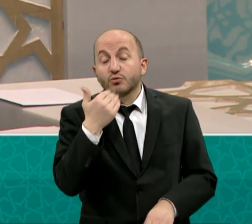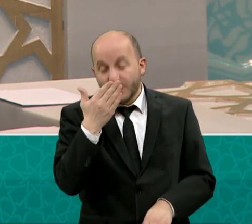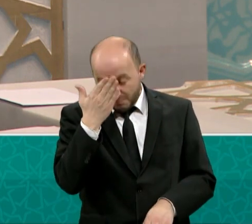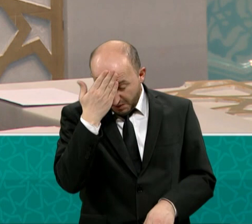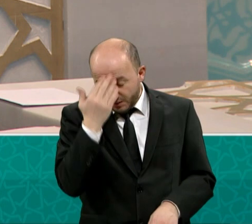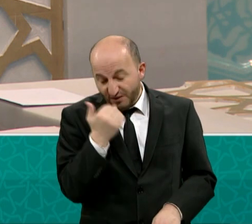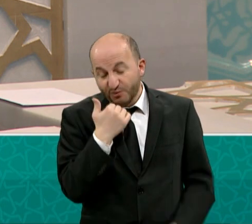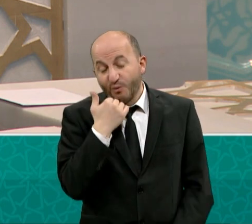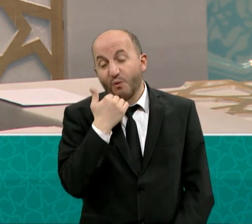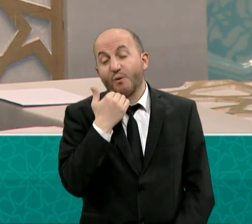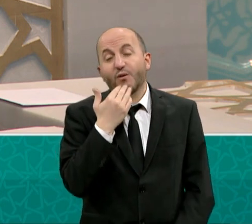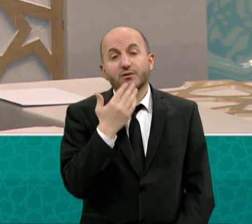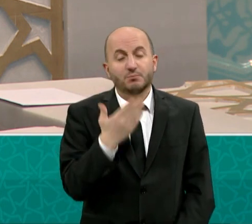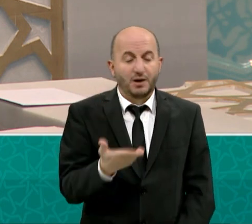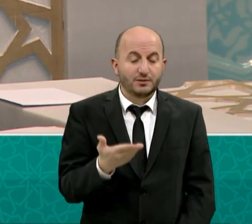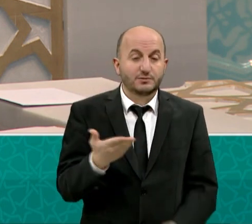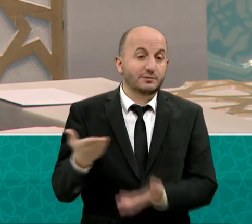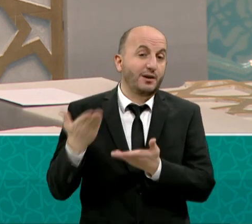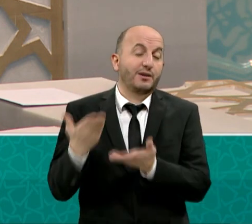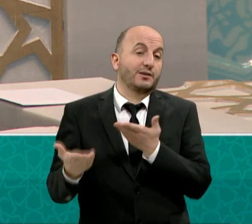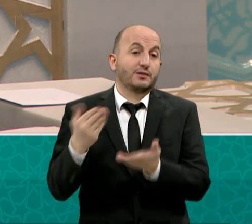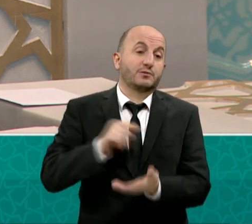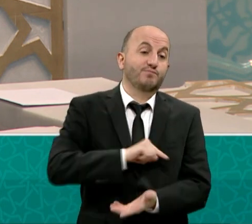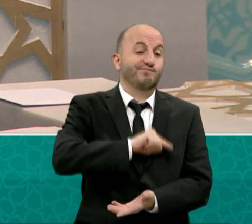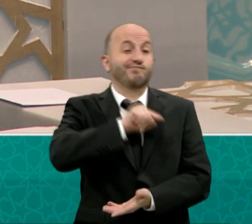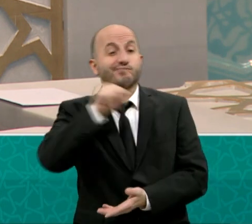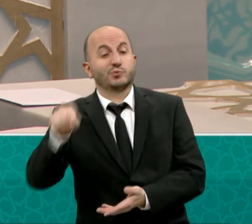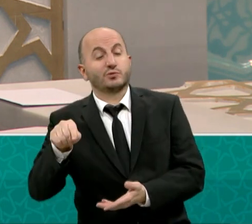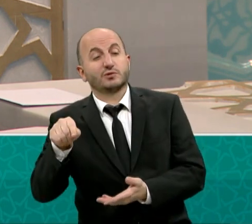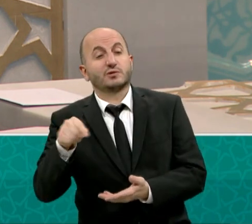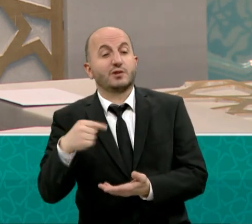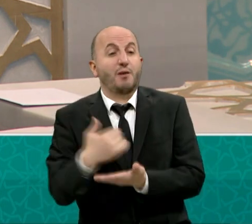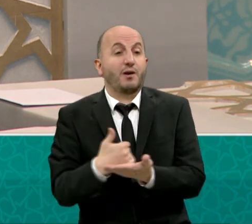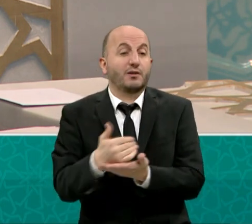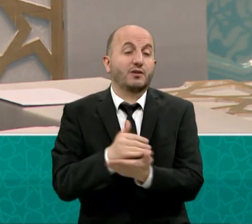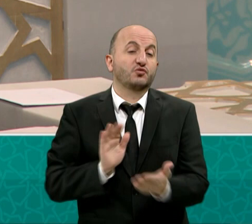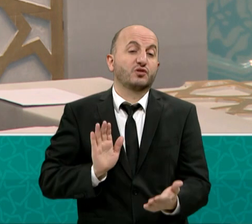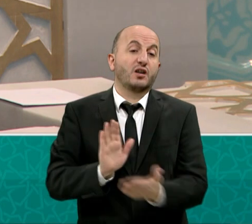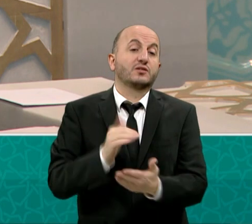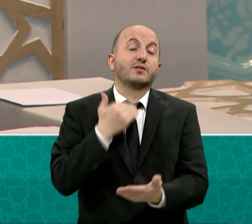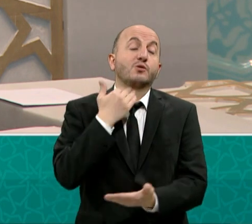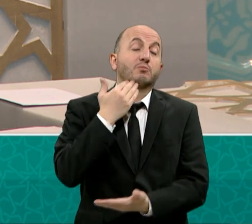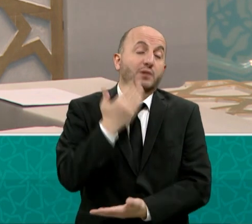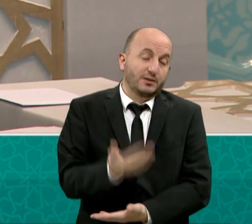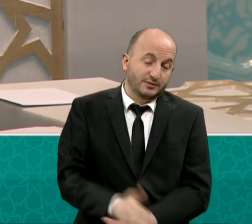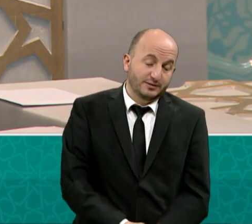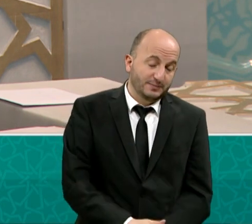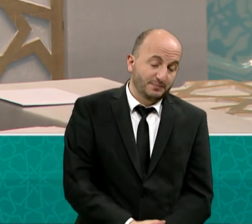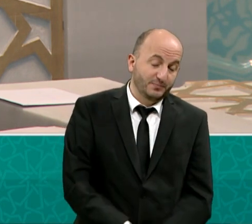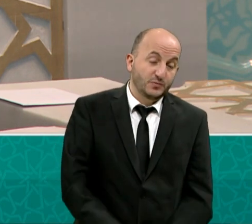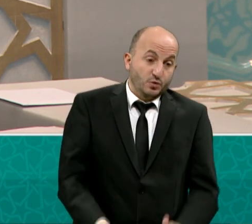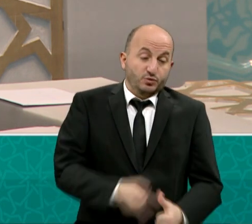Hayata dair ahirete uzanacak amellerin karşılığı olmaz kardeşlerim. Dolayısıyla önce